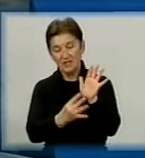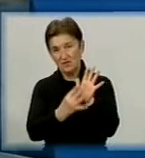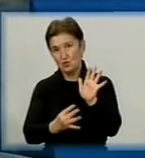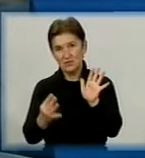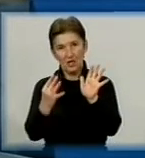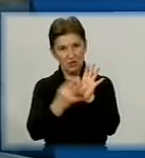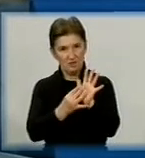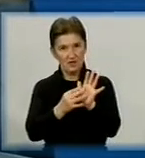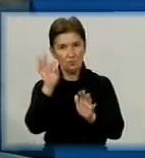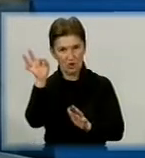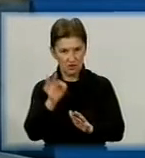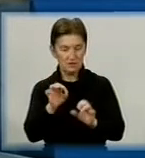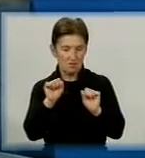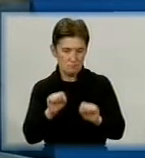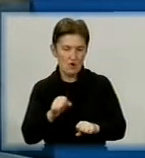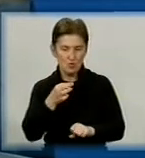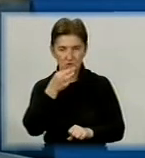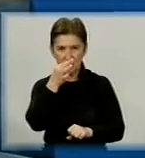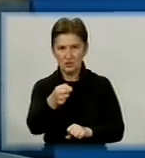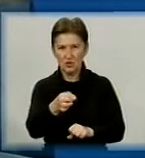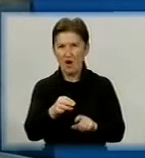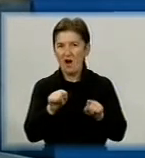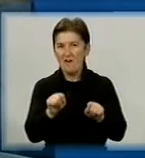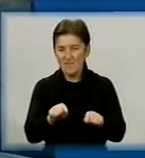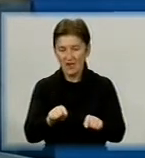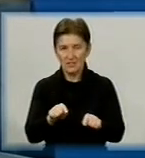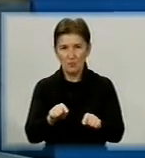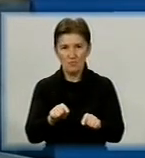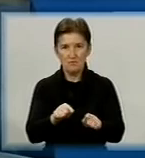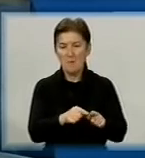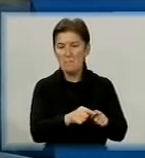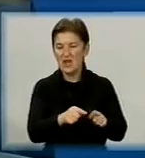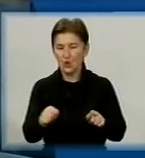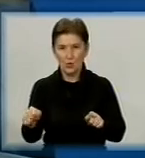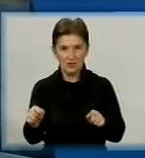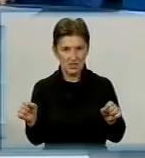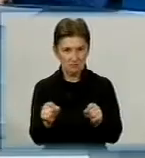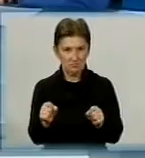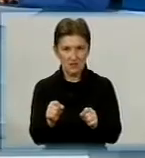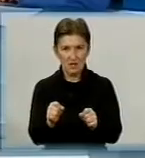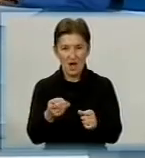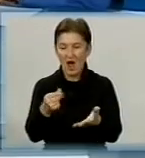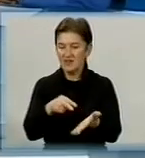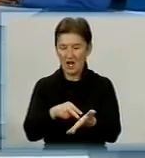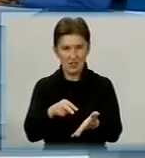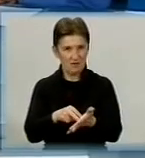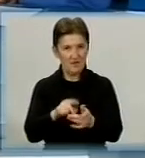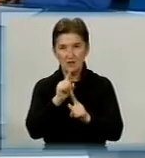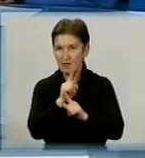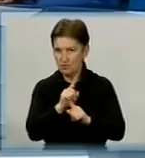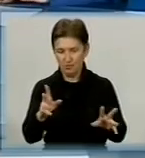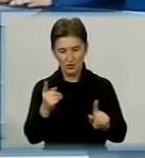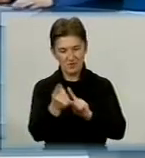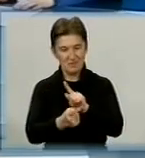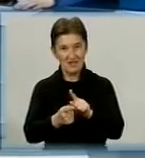99% уверенностью могу сказать, что в этом отопительном сезоне тарифы не будут меняться. На цих хороших новинах завершуємо